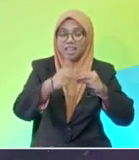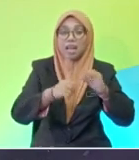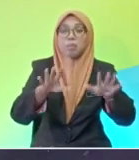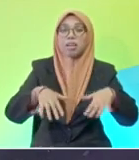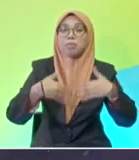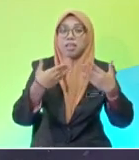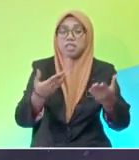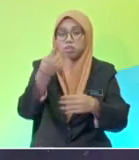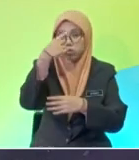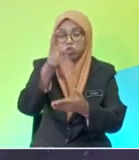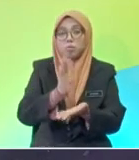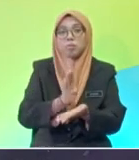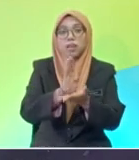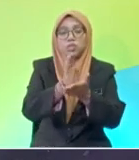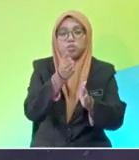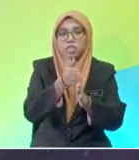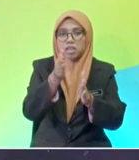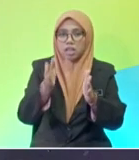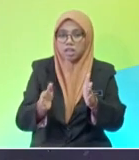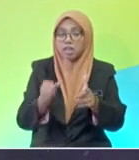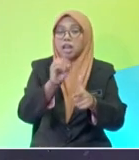yang sedang sakit